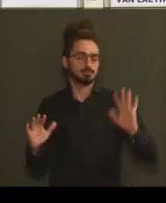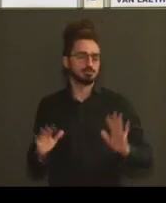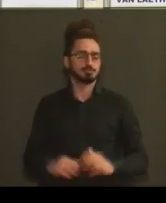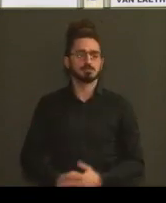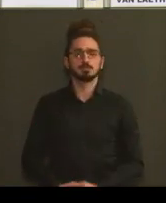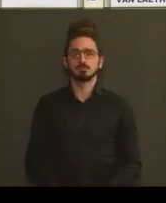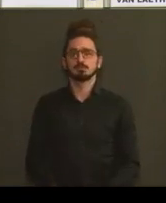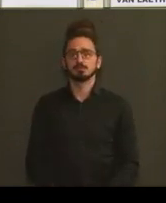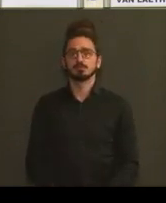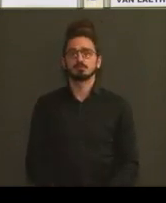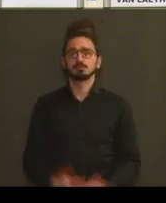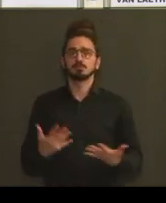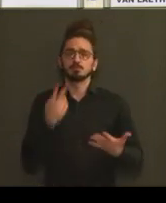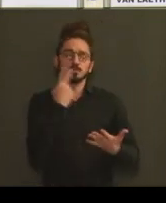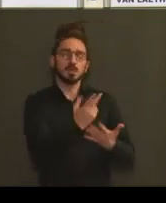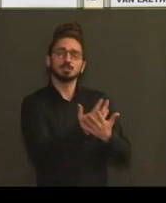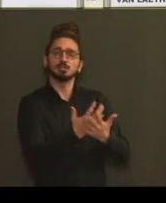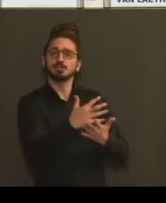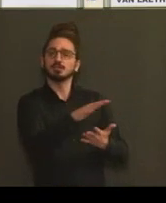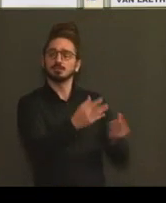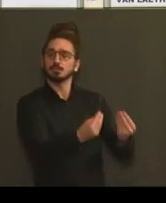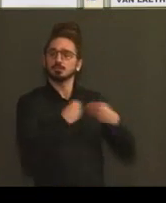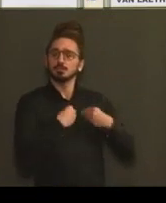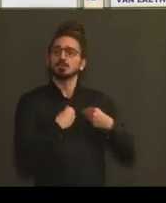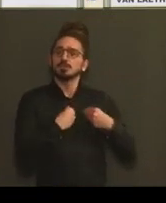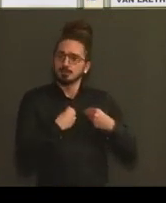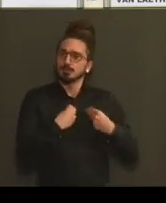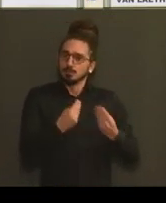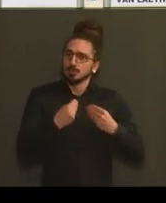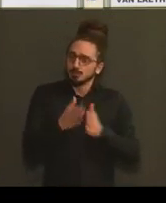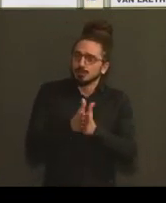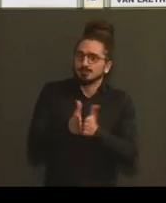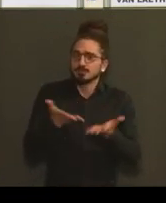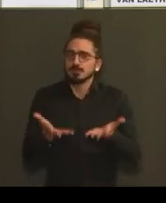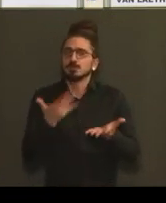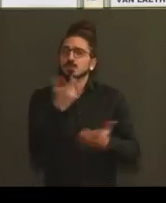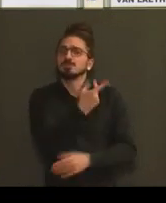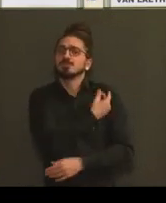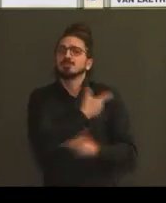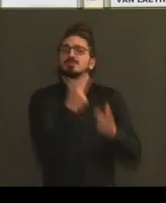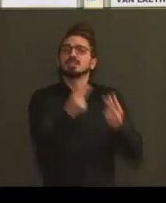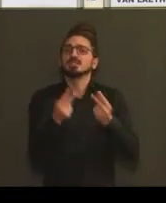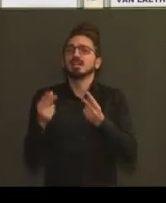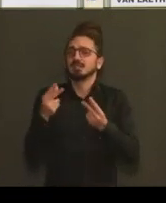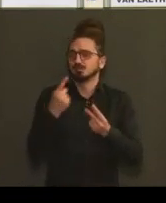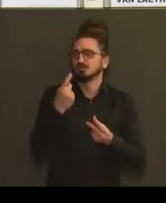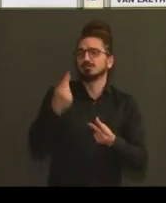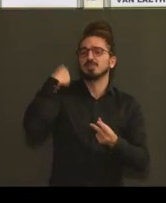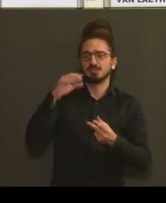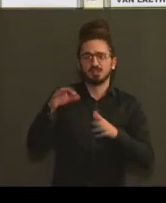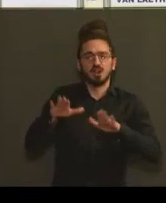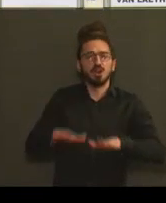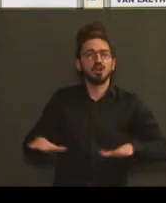de la vaccination qui, même si elle a eu un certain ralentissement durant la dernière semaine, nous montrent qu'actuellement nous avons